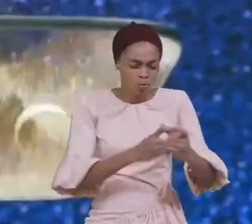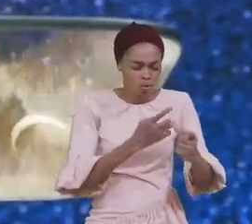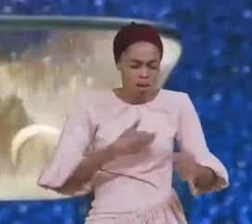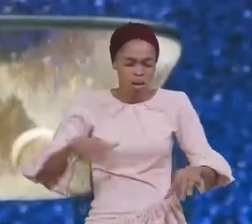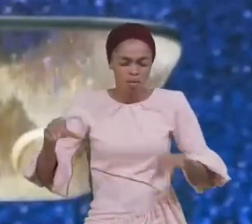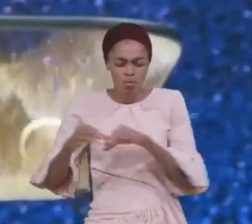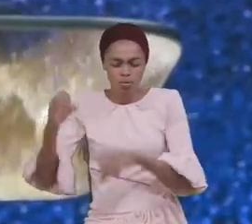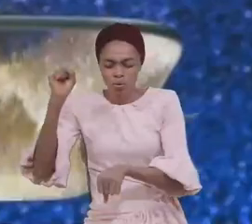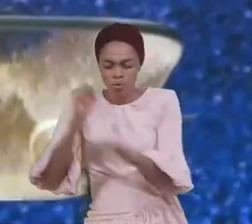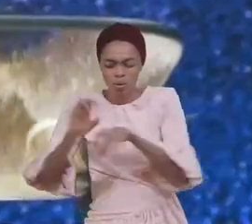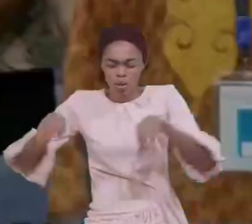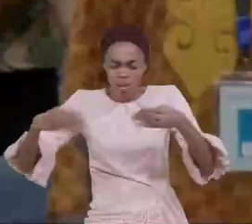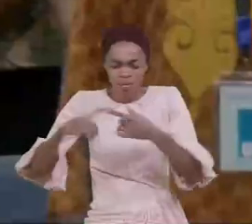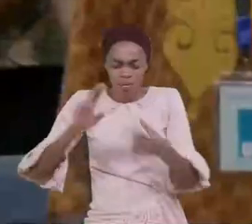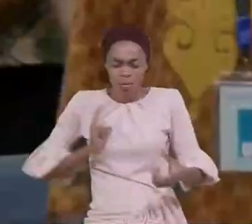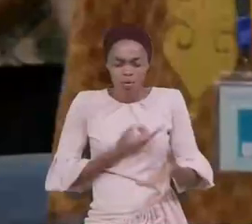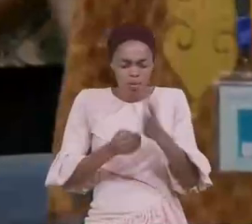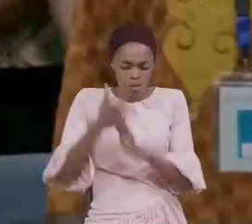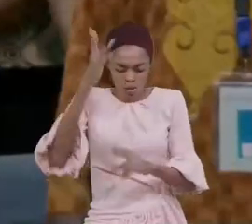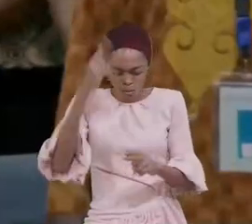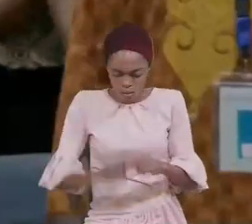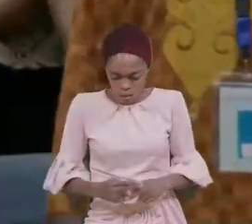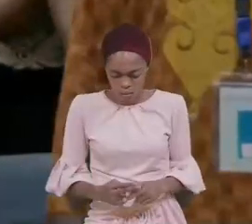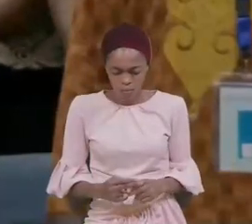que cette force nous soit accordée au nom de Jésus-Christ.